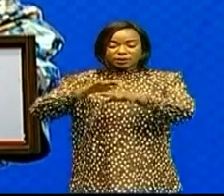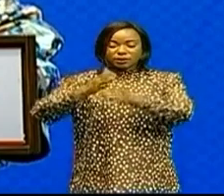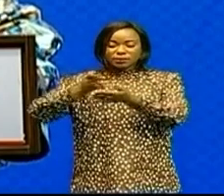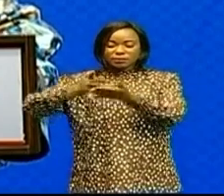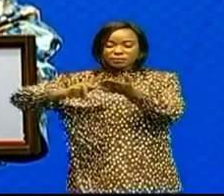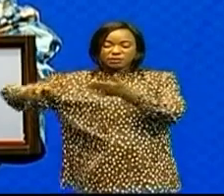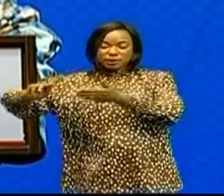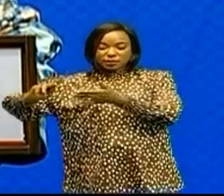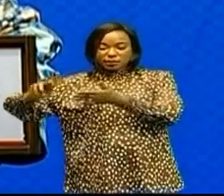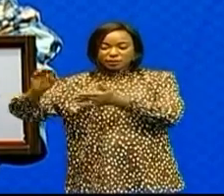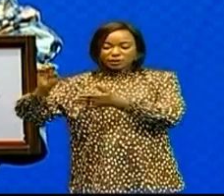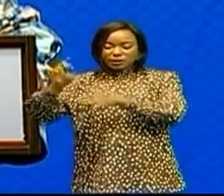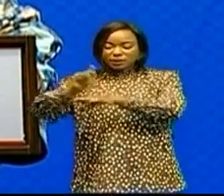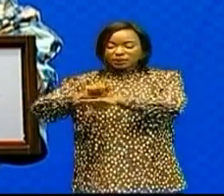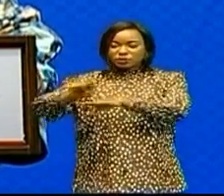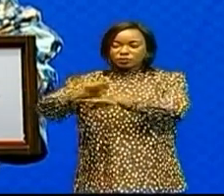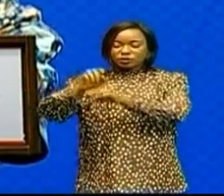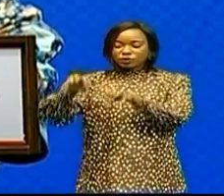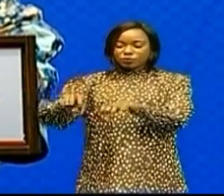RDC.